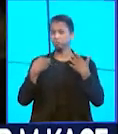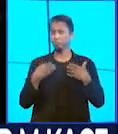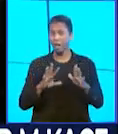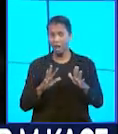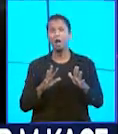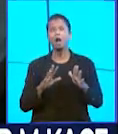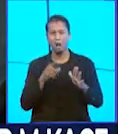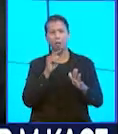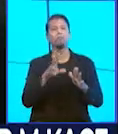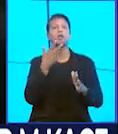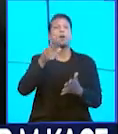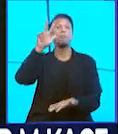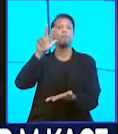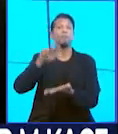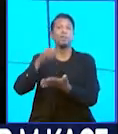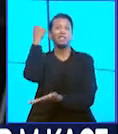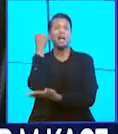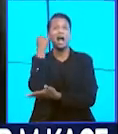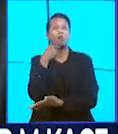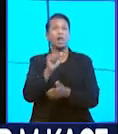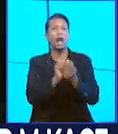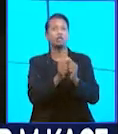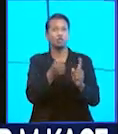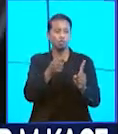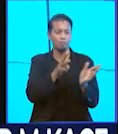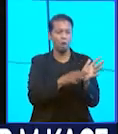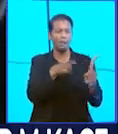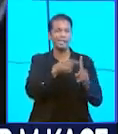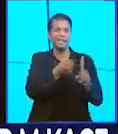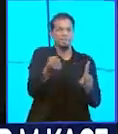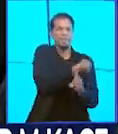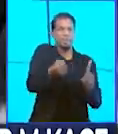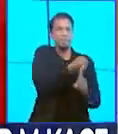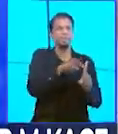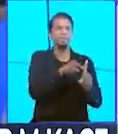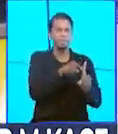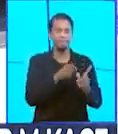menentukan tersangka kelalaian kasus penganiayaan terhadap Muhammad Kece.